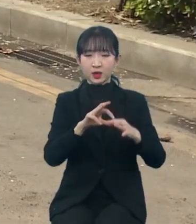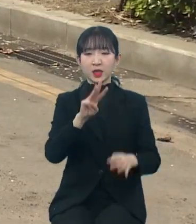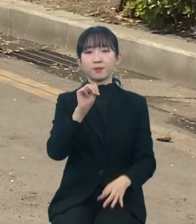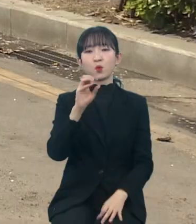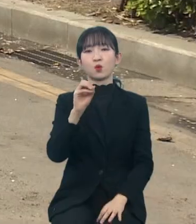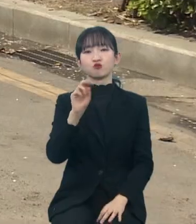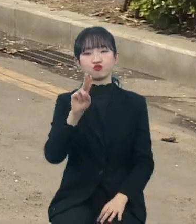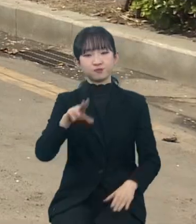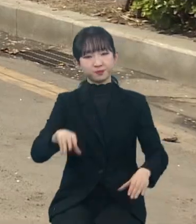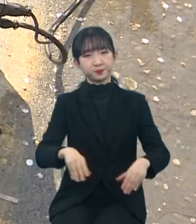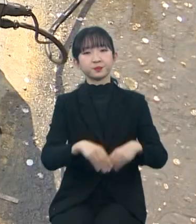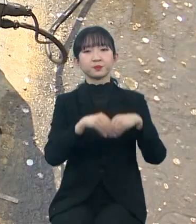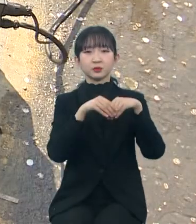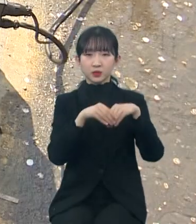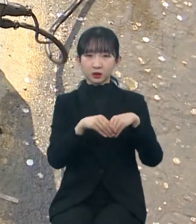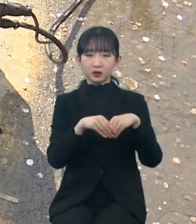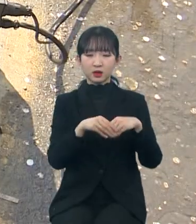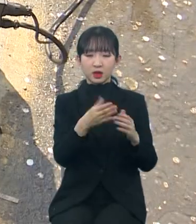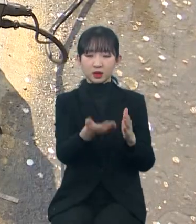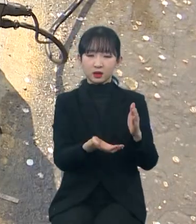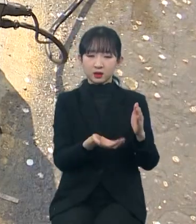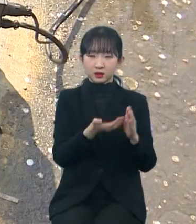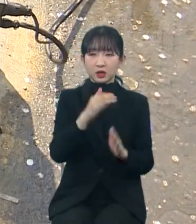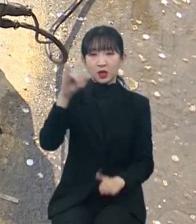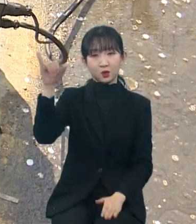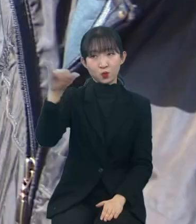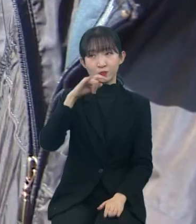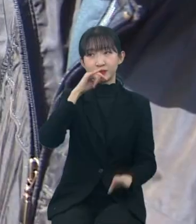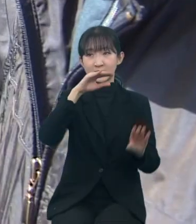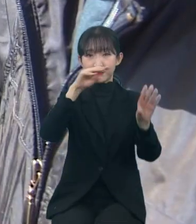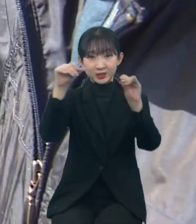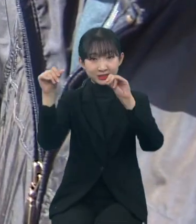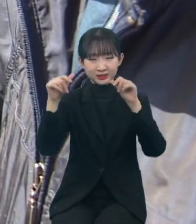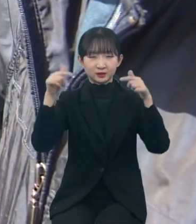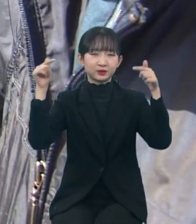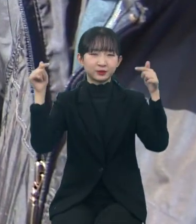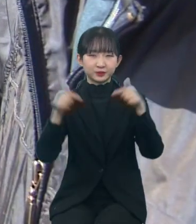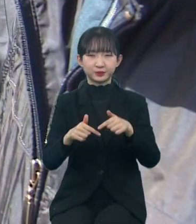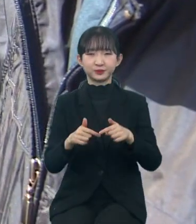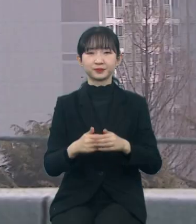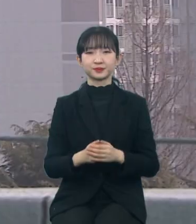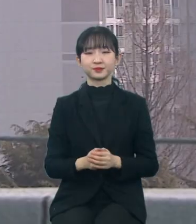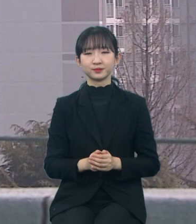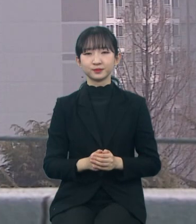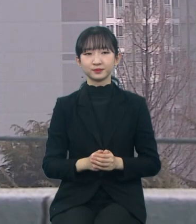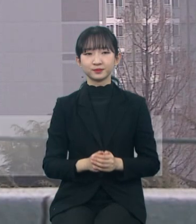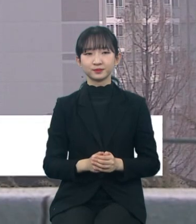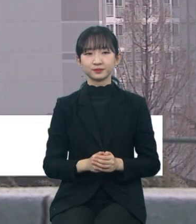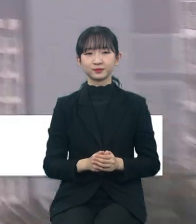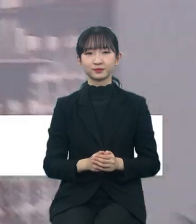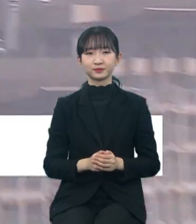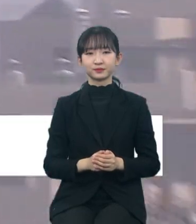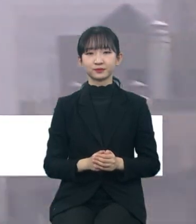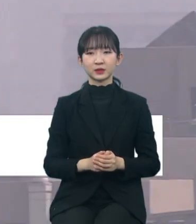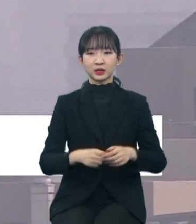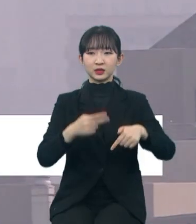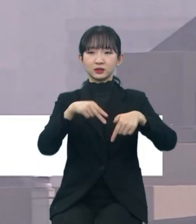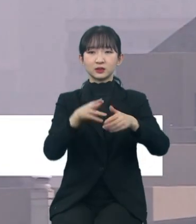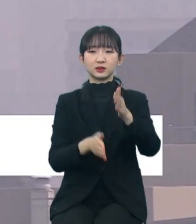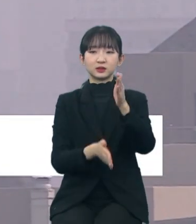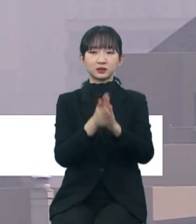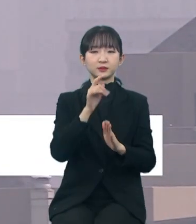선박, 항공기 등에서 발생하는 미세먼지 저감에도 총력을 기울일 예정입니다. 인천시 미세먼지